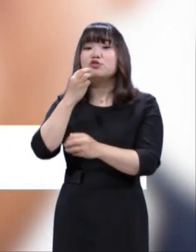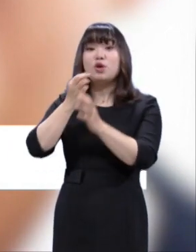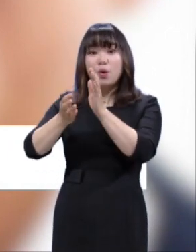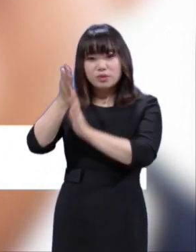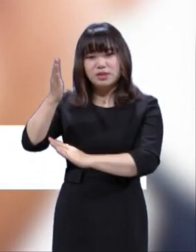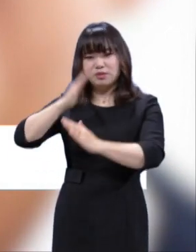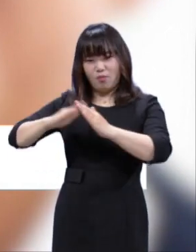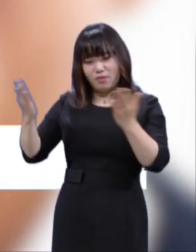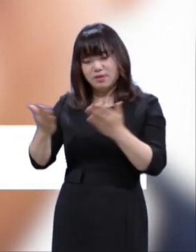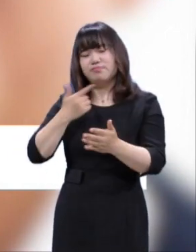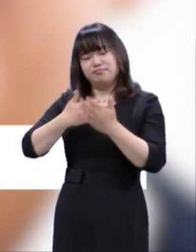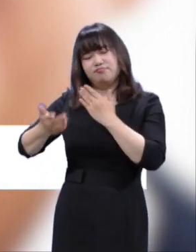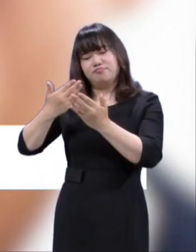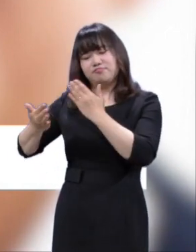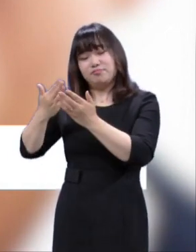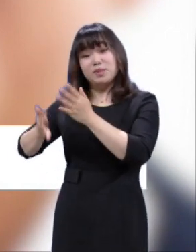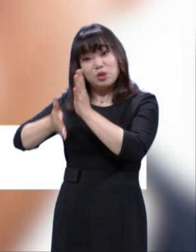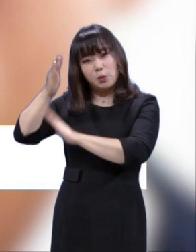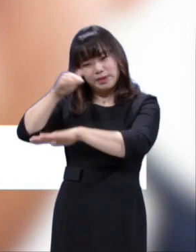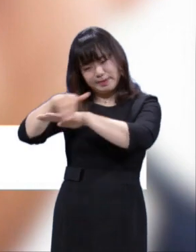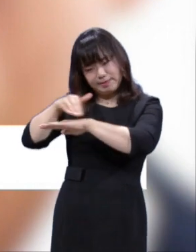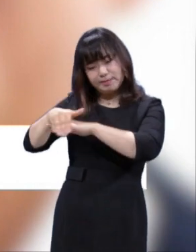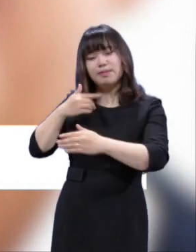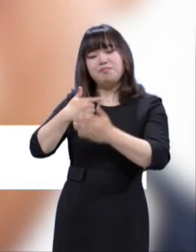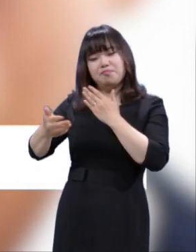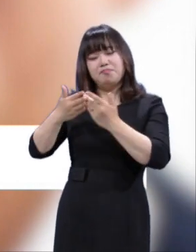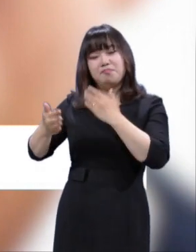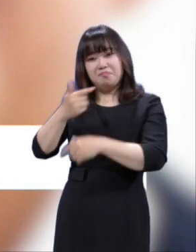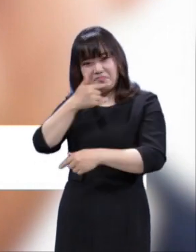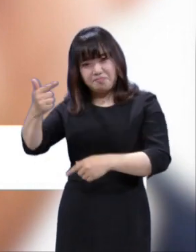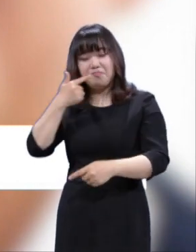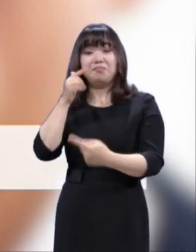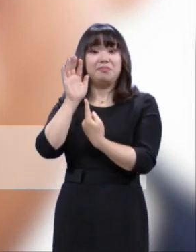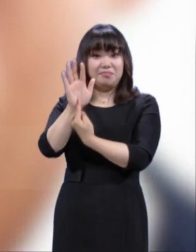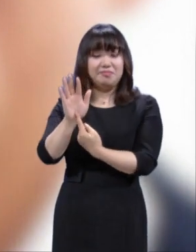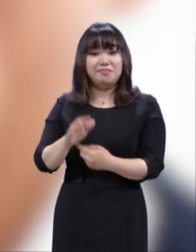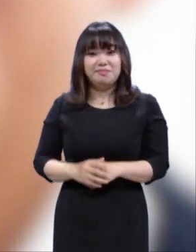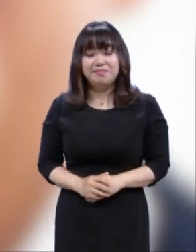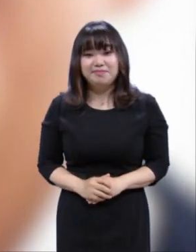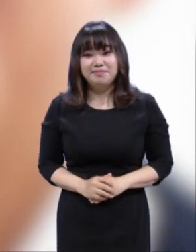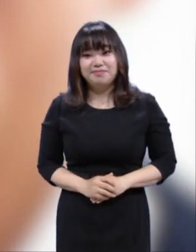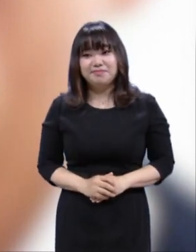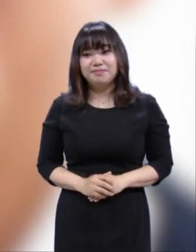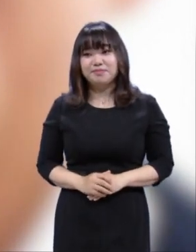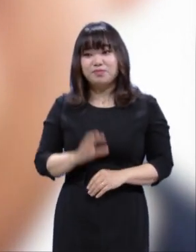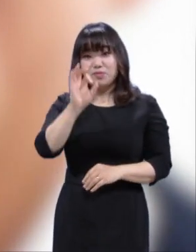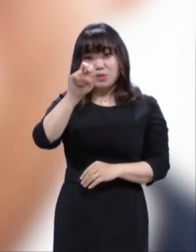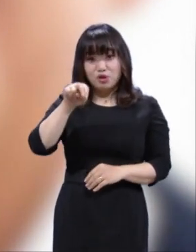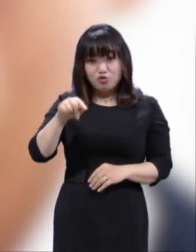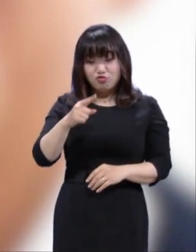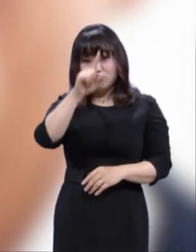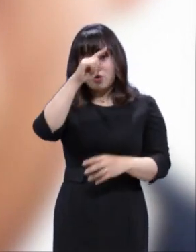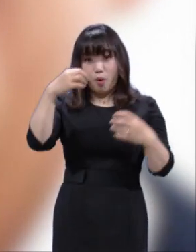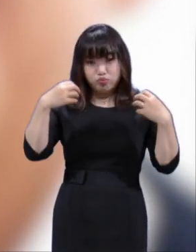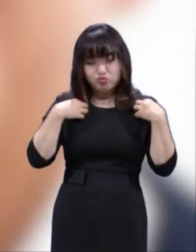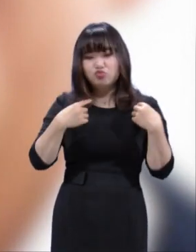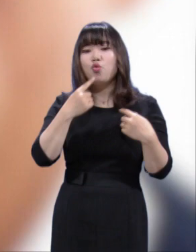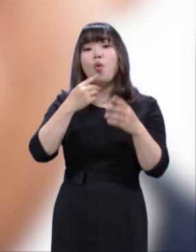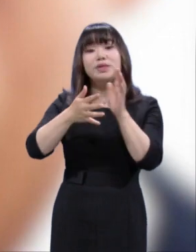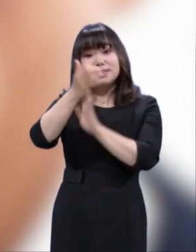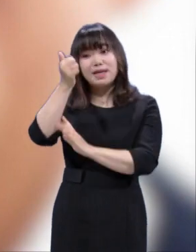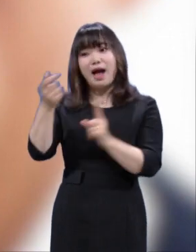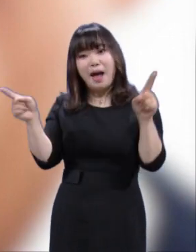역임하며 쌓은 도시 행정 전문가로서의 경험을 부각시켰습니다. 윤석열 정부, 오세훈